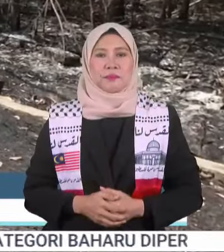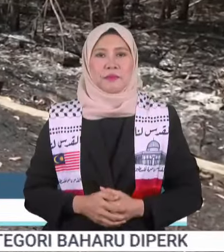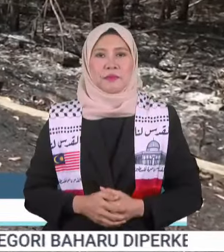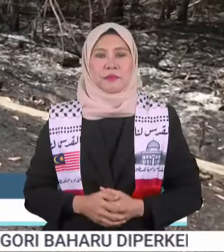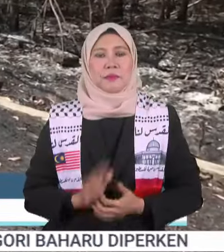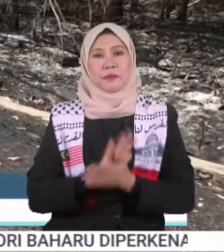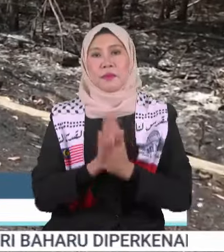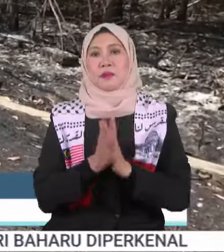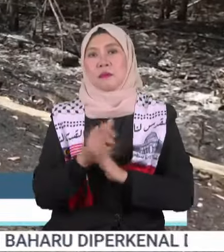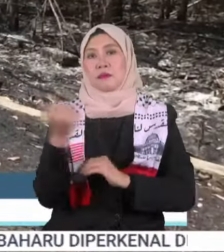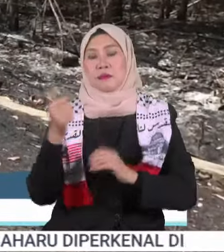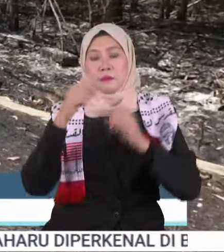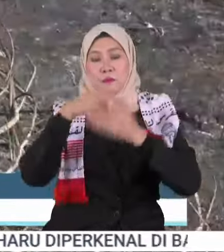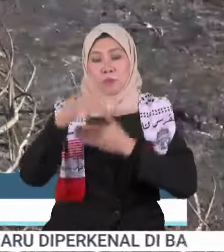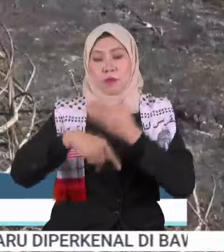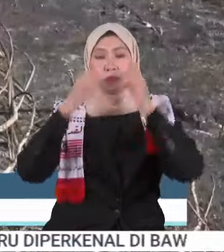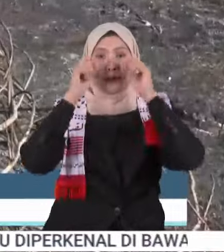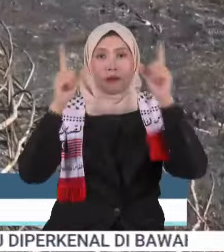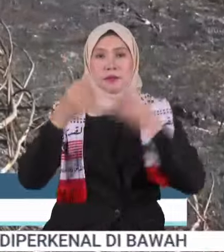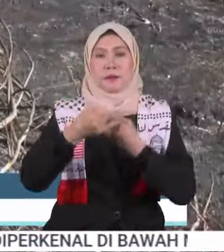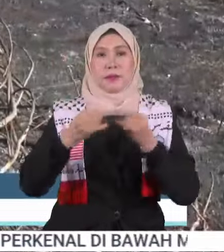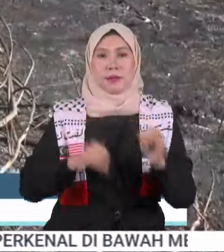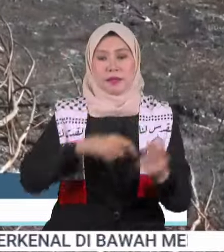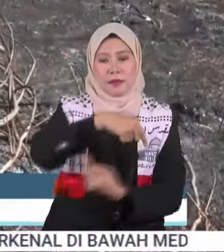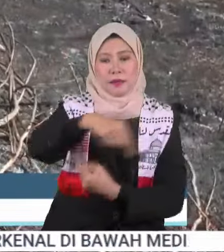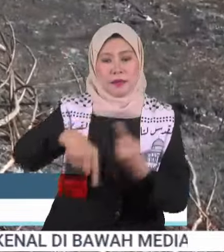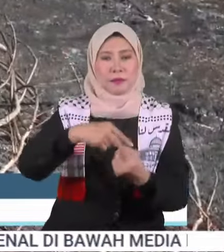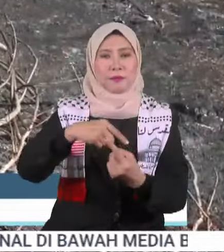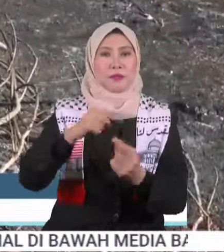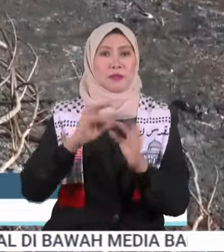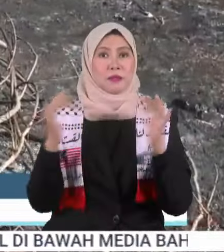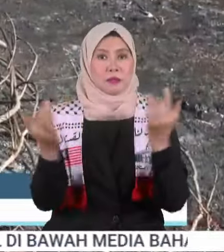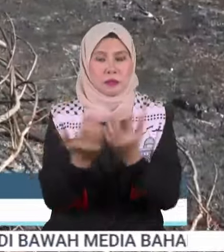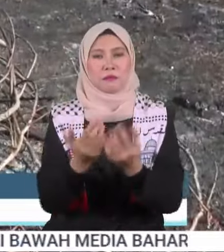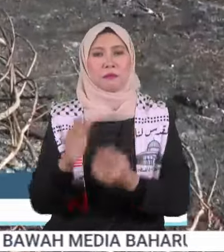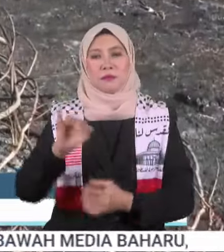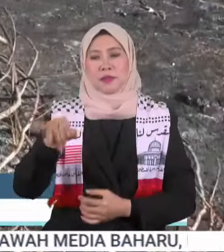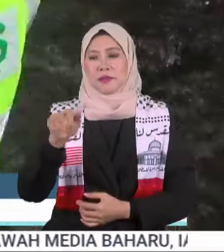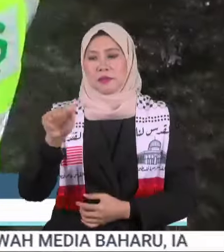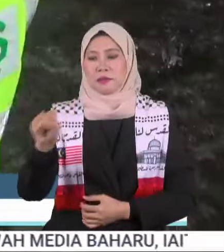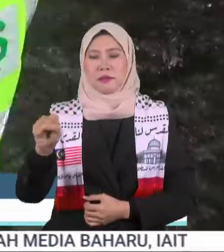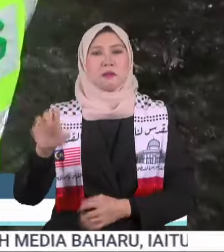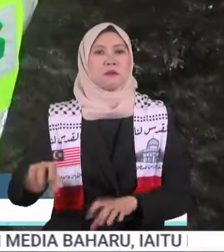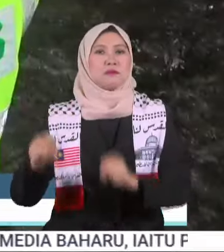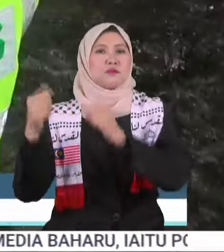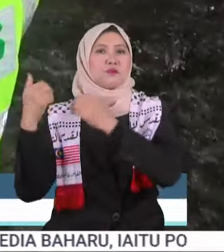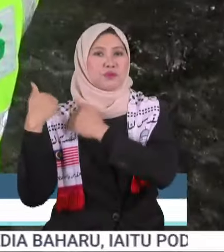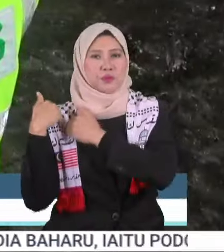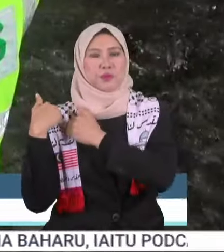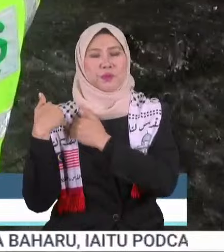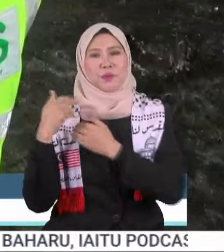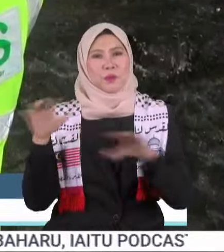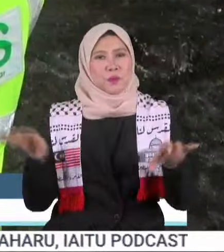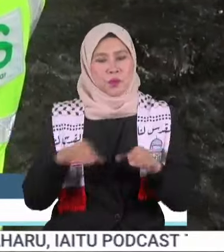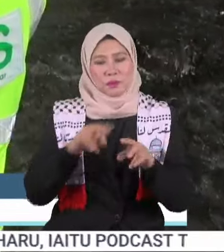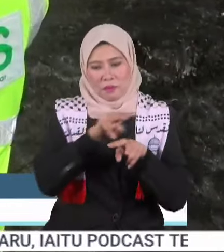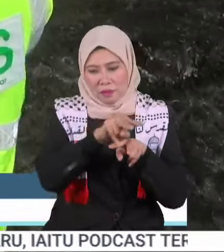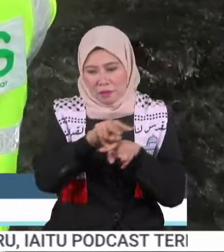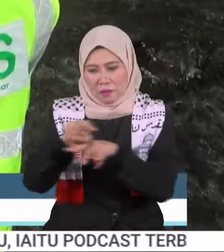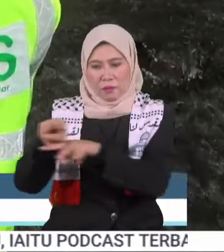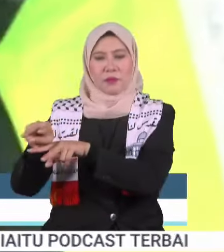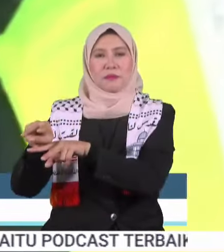Selain menjalankan program kesedaran, Jabatan Alam Sekitar JAS Terengganu turut mengambil beberapa inisiatif. Ini termasuk menjalankan